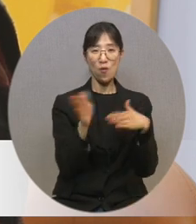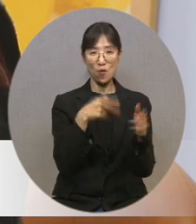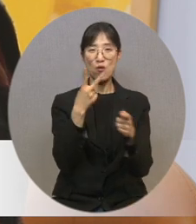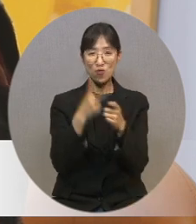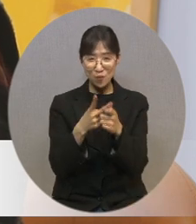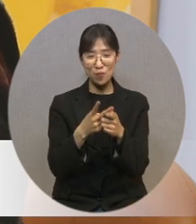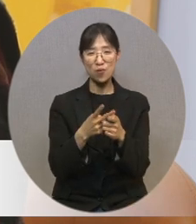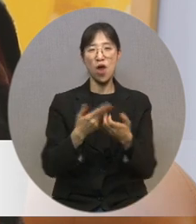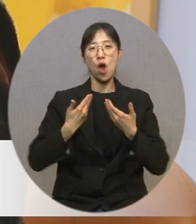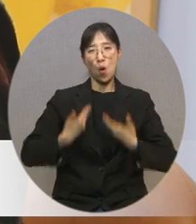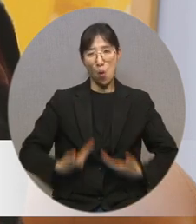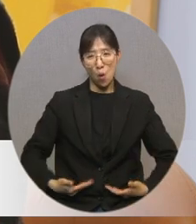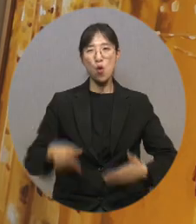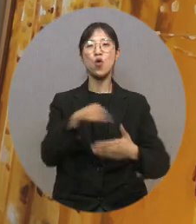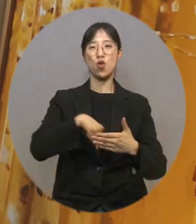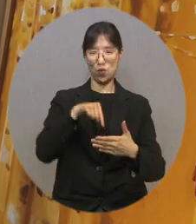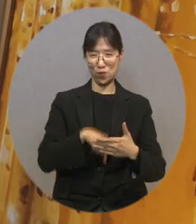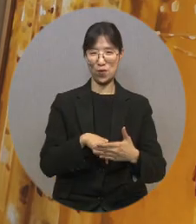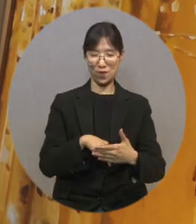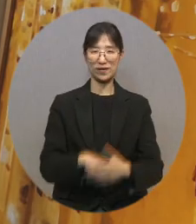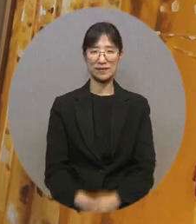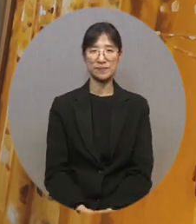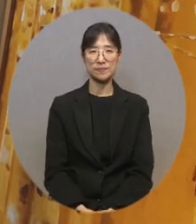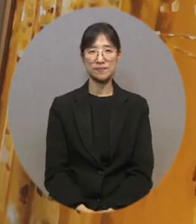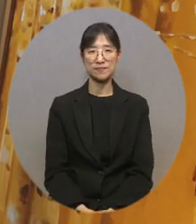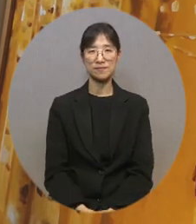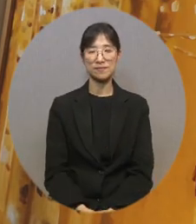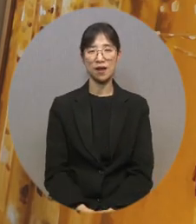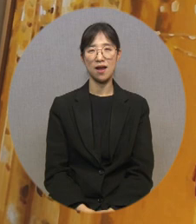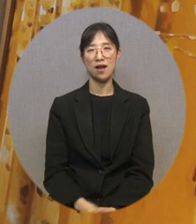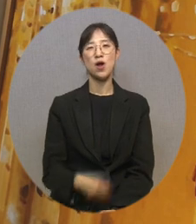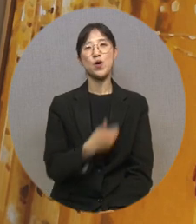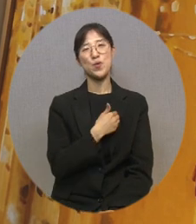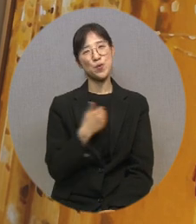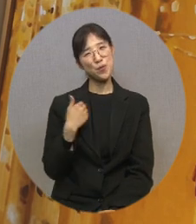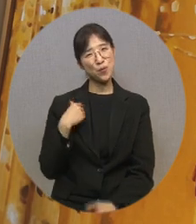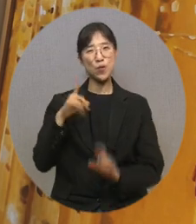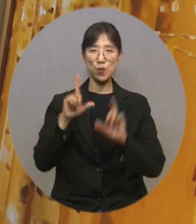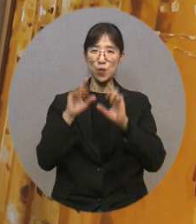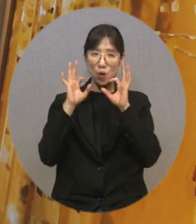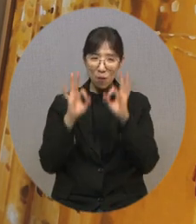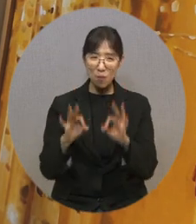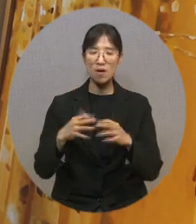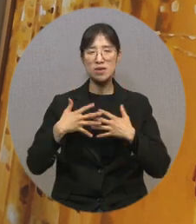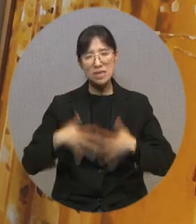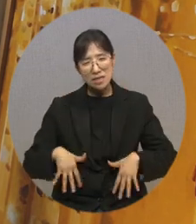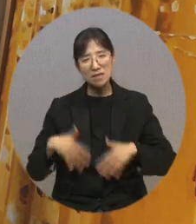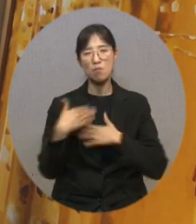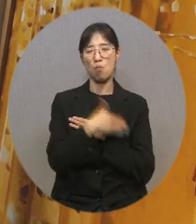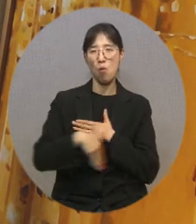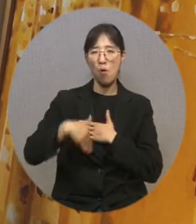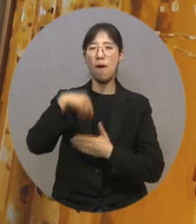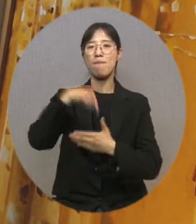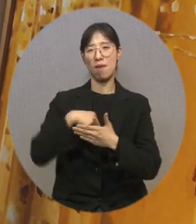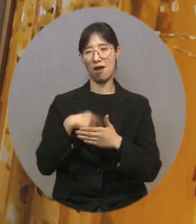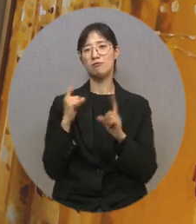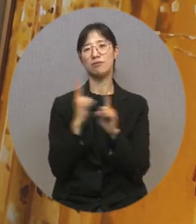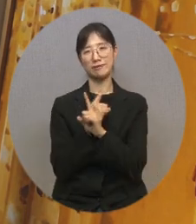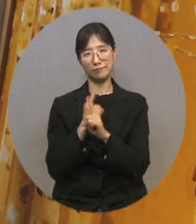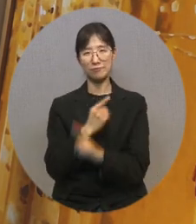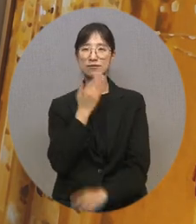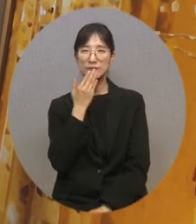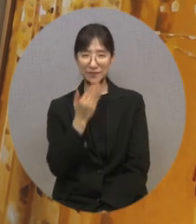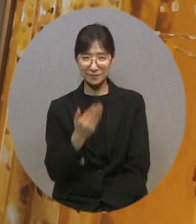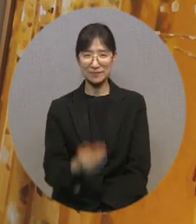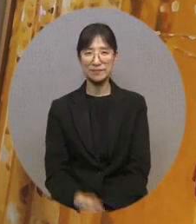속으로 작품이거든요. 이 여유로운 모습을 보고 지친 몸과 마음을 치유한다고 합니다.